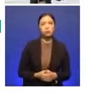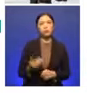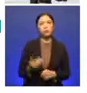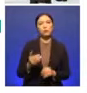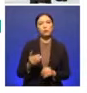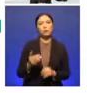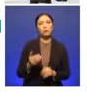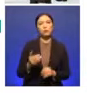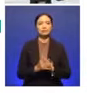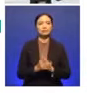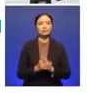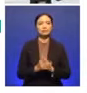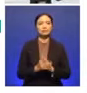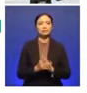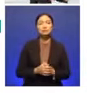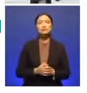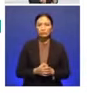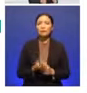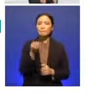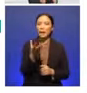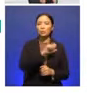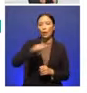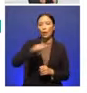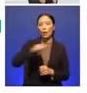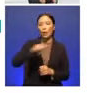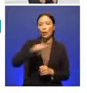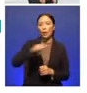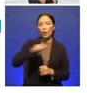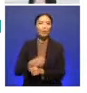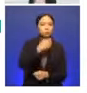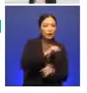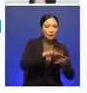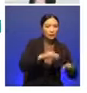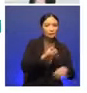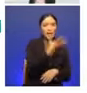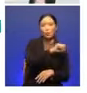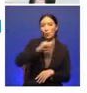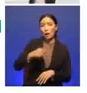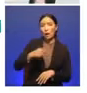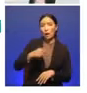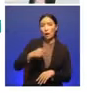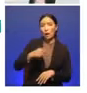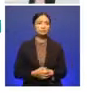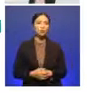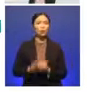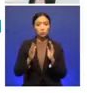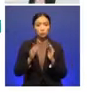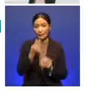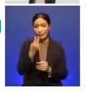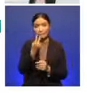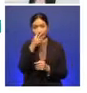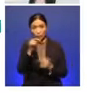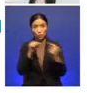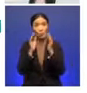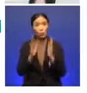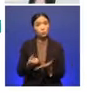พึ่งพิงนะครับก็คือผู้สูงอายุและเด็กมากกว่าคนที่หารายได้แต่เราดูทางฝั่งขวามือนะครับฝั่งที่รวยที่สุดเราจะเห็นว่า